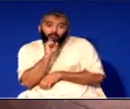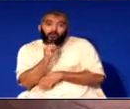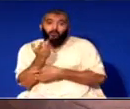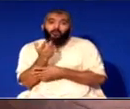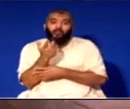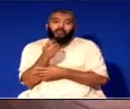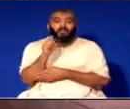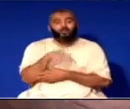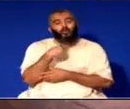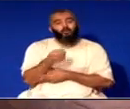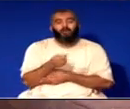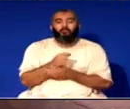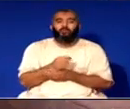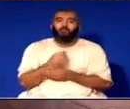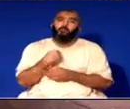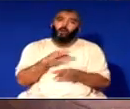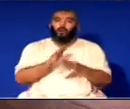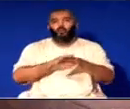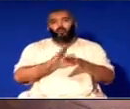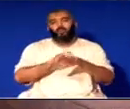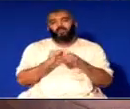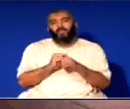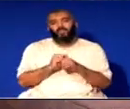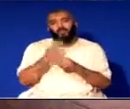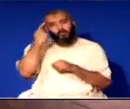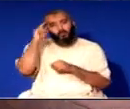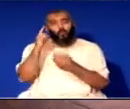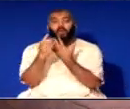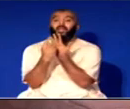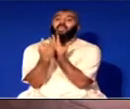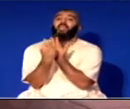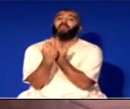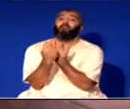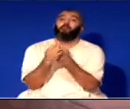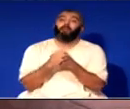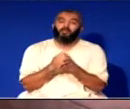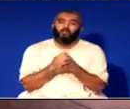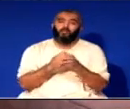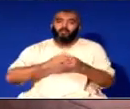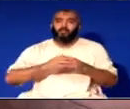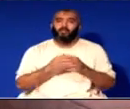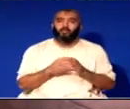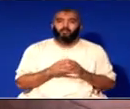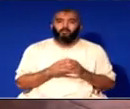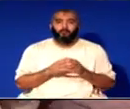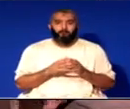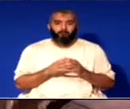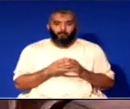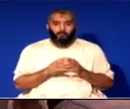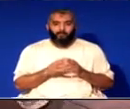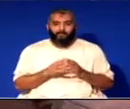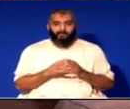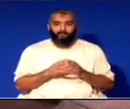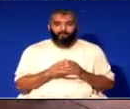إحنا نقول لخوتنا الأئمة يعني ونقولهم يعني دائما دائما أكيد هو إرضاء الناس غاية لا تدرك، ولكن وإرضاء الله غاية لا